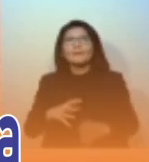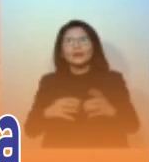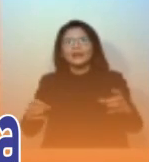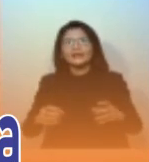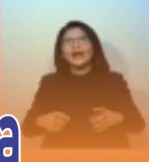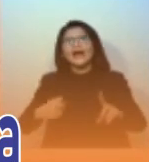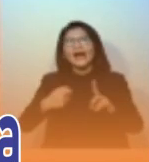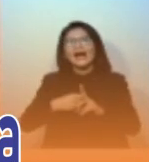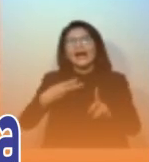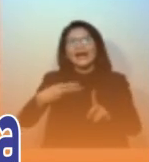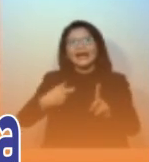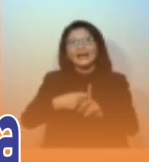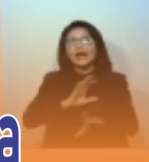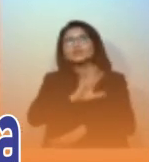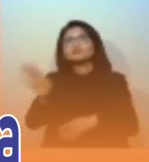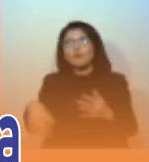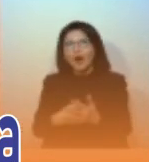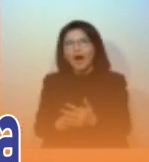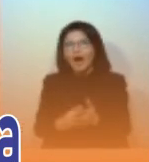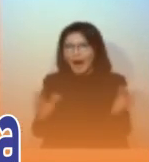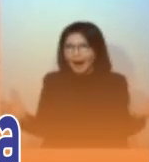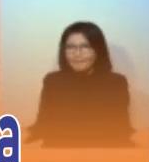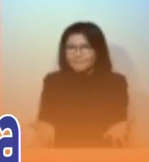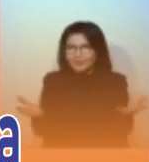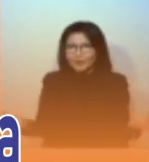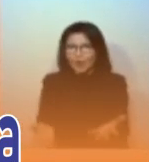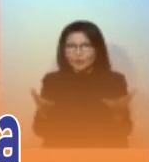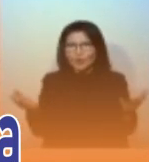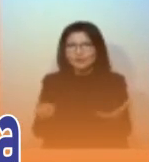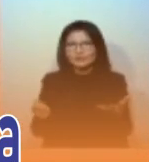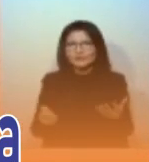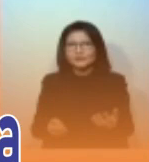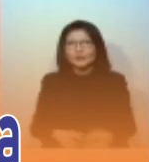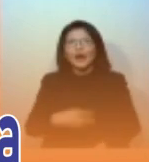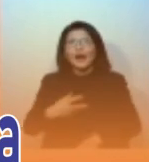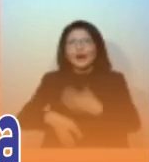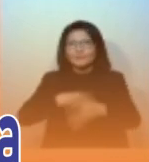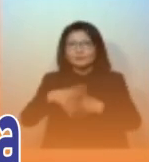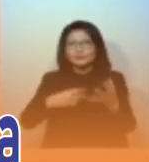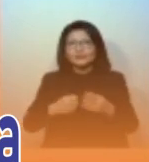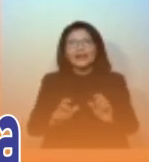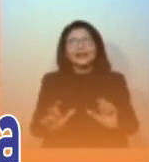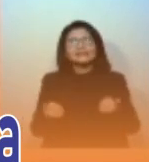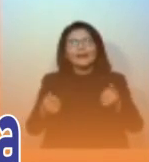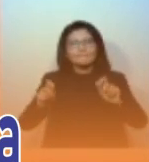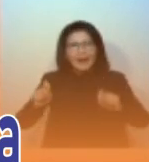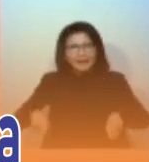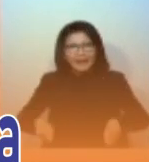KEK semua, mendorong hilirisasi, menciptakan lapangan kerja,